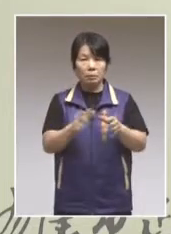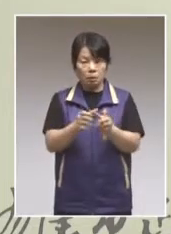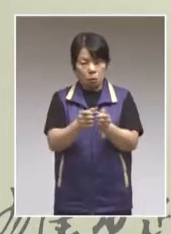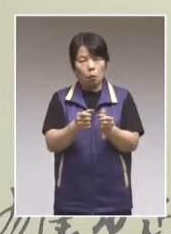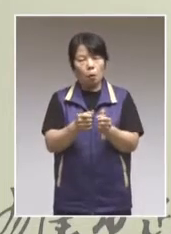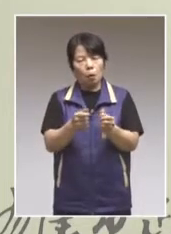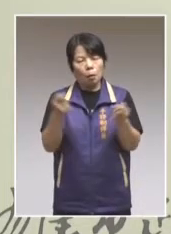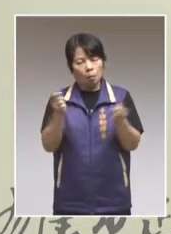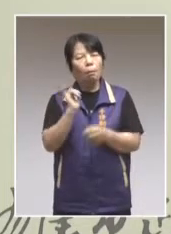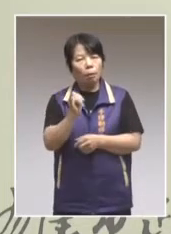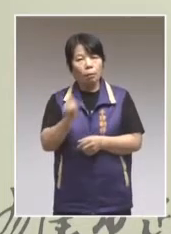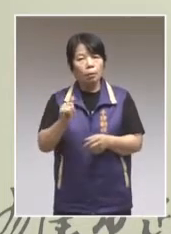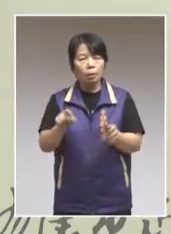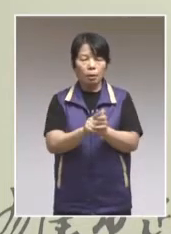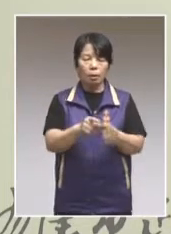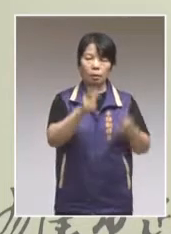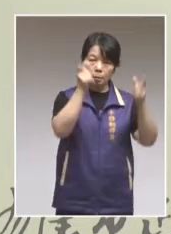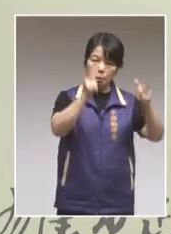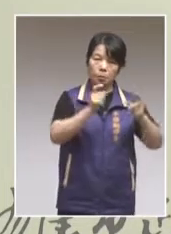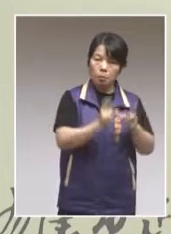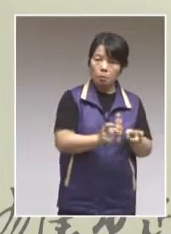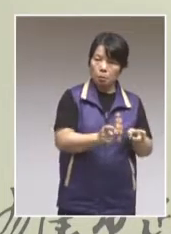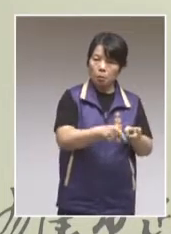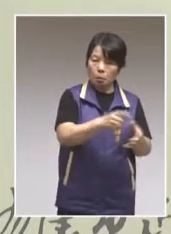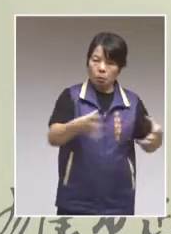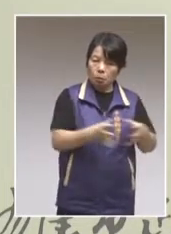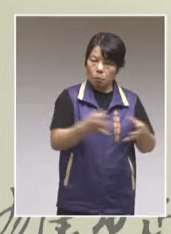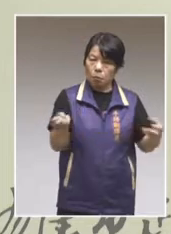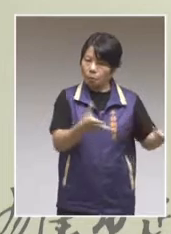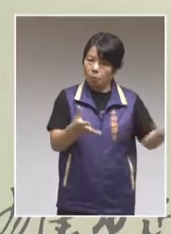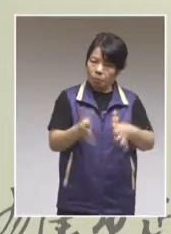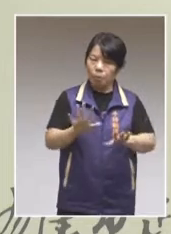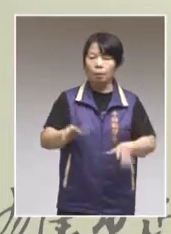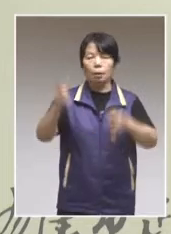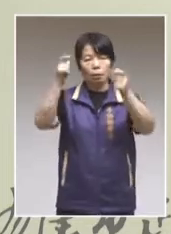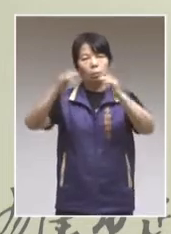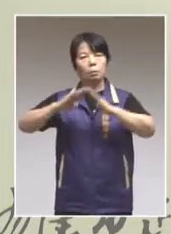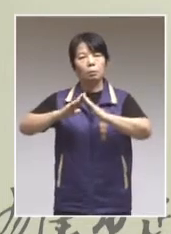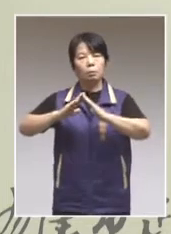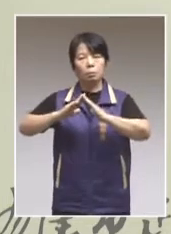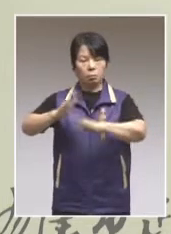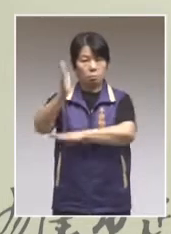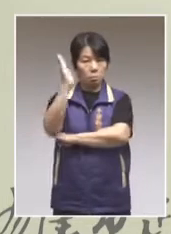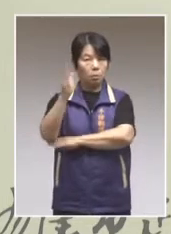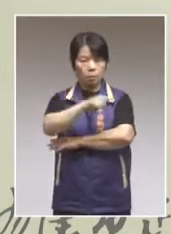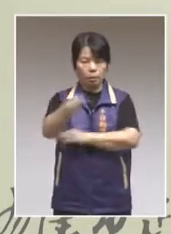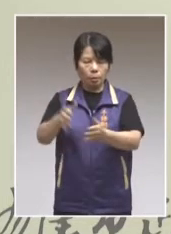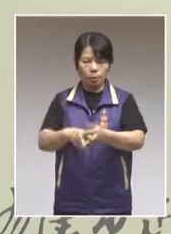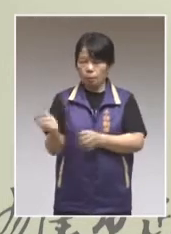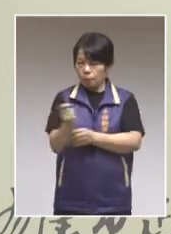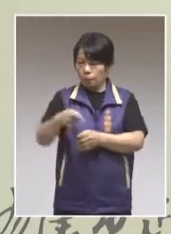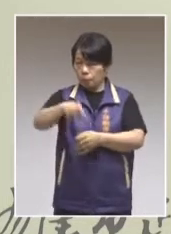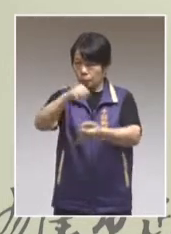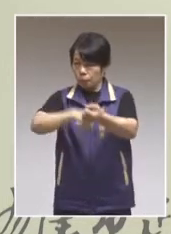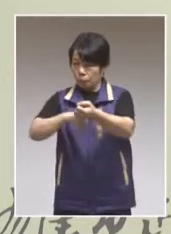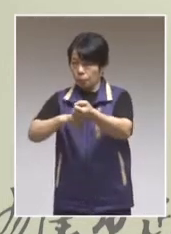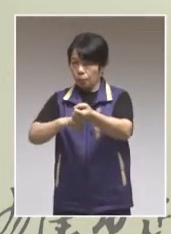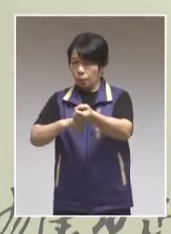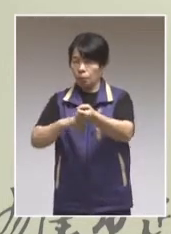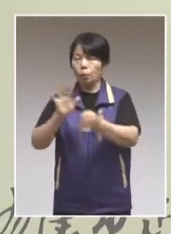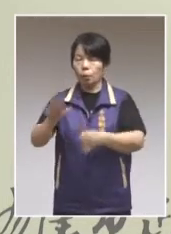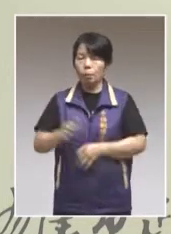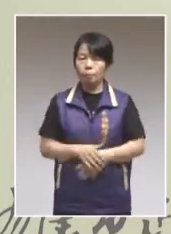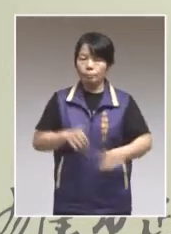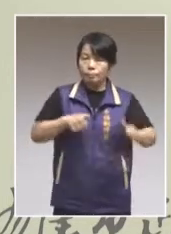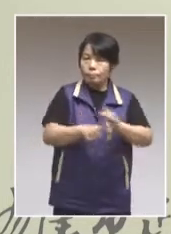为包括一些高雄港的一些群聚事件，所以我们那个时候就大量的这个采购快筛试剂，所以我们就加